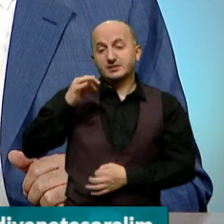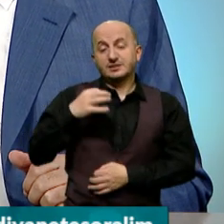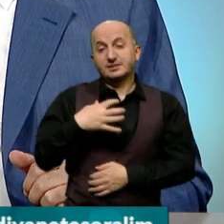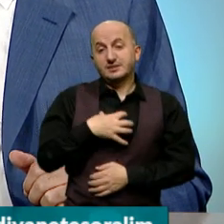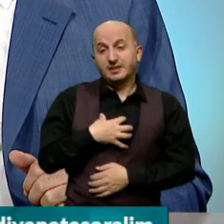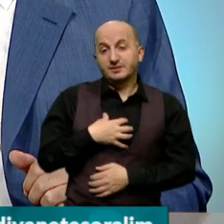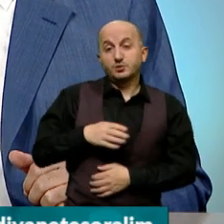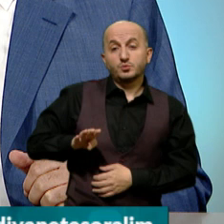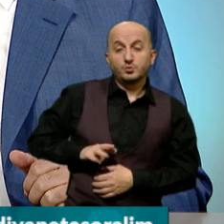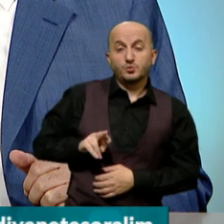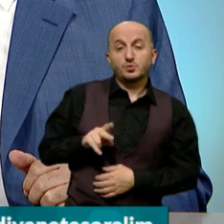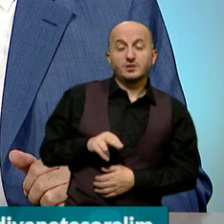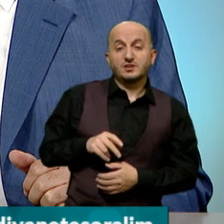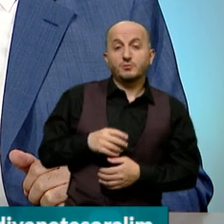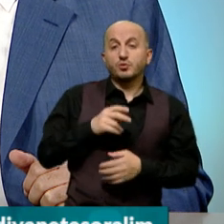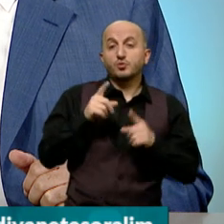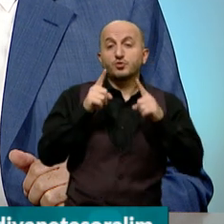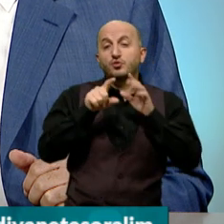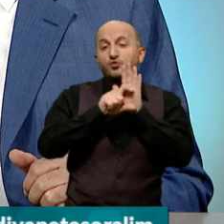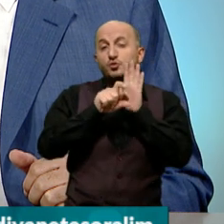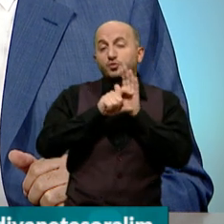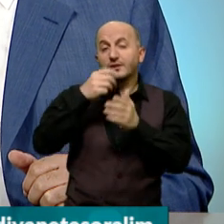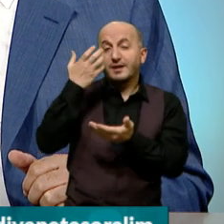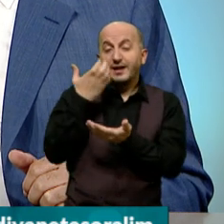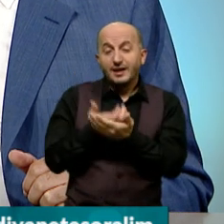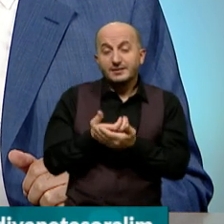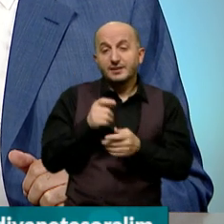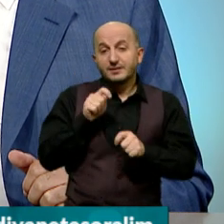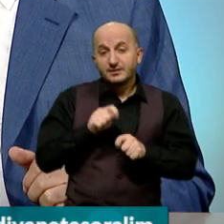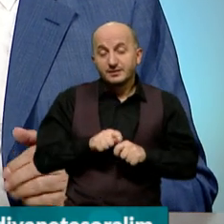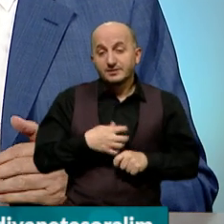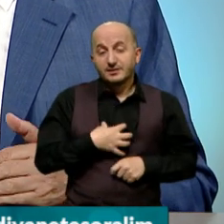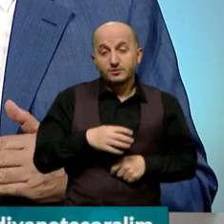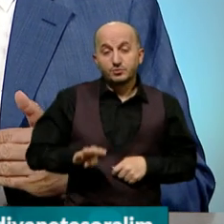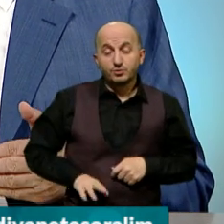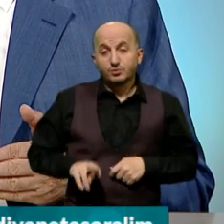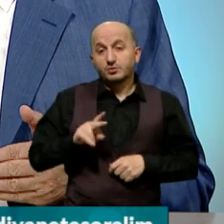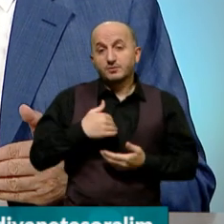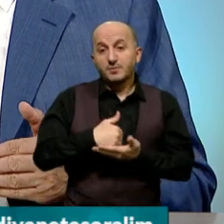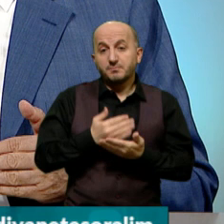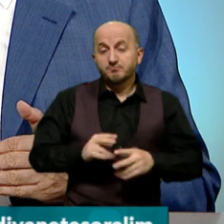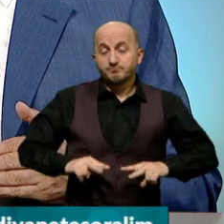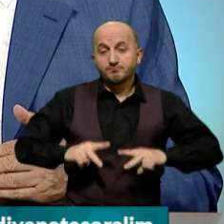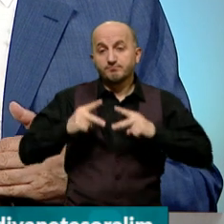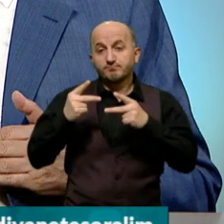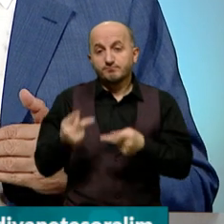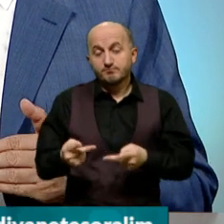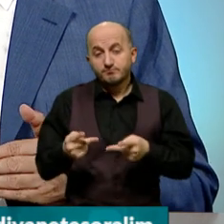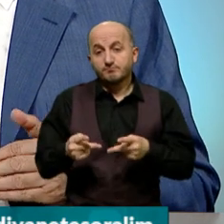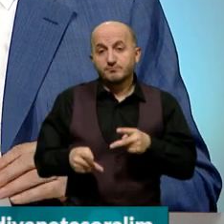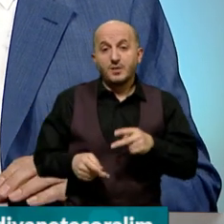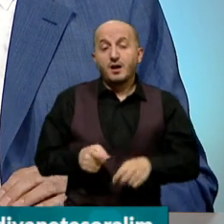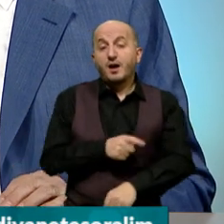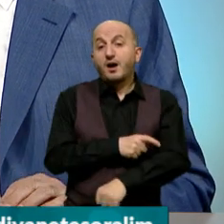kendi çocukları gibi nüfuslarına kaydettirerek kendi çocukları gibi miras intikal etmesi, işte bir takım